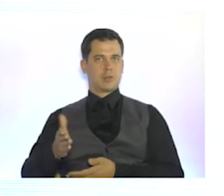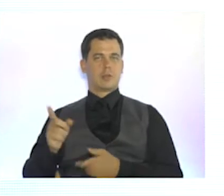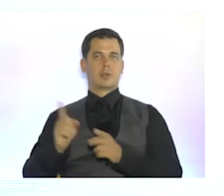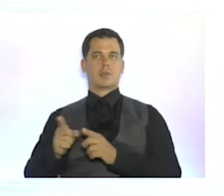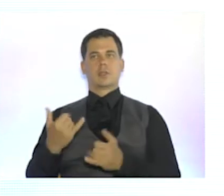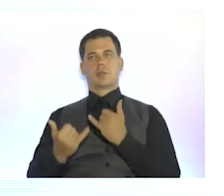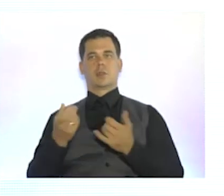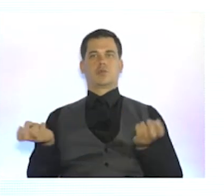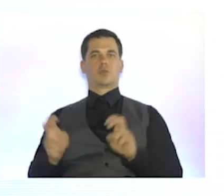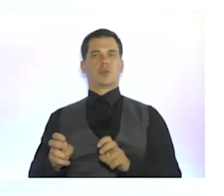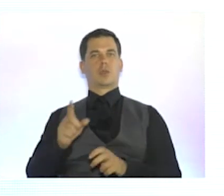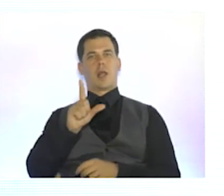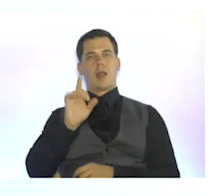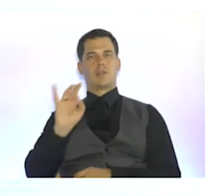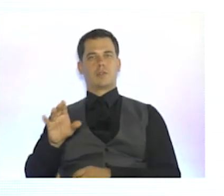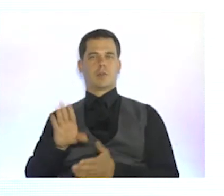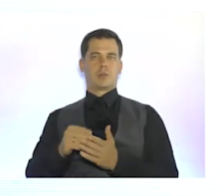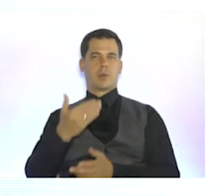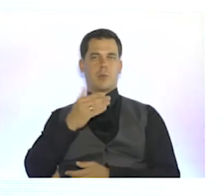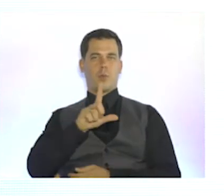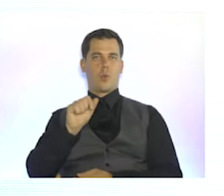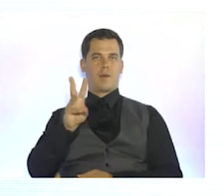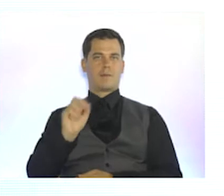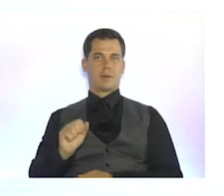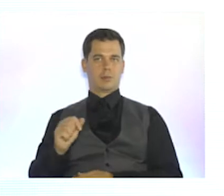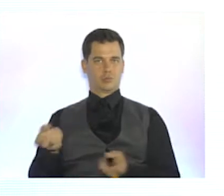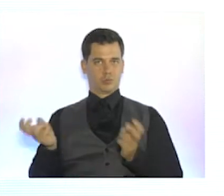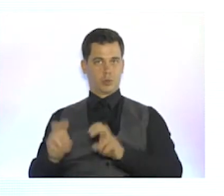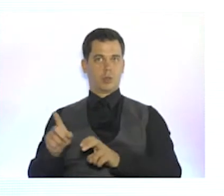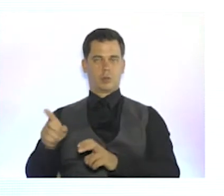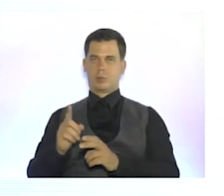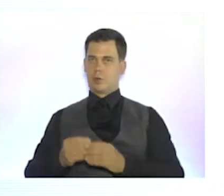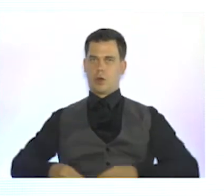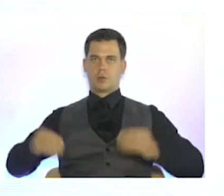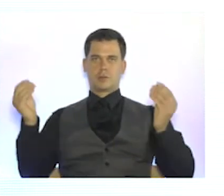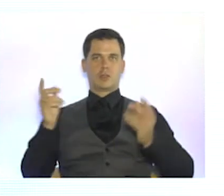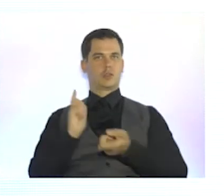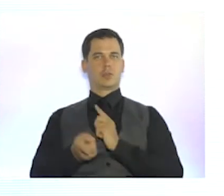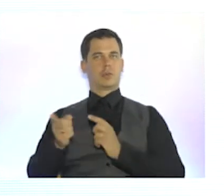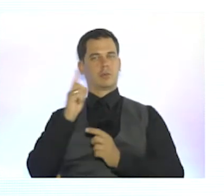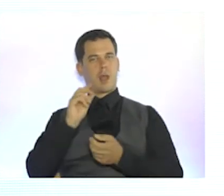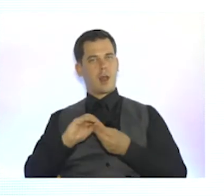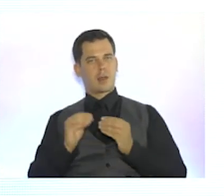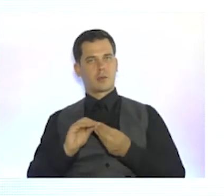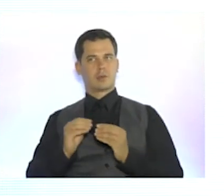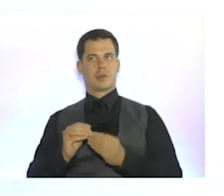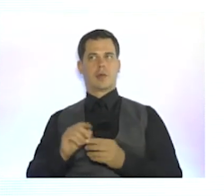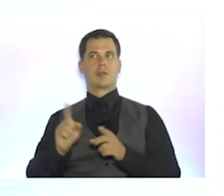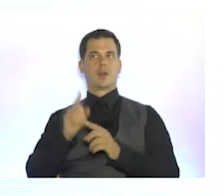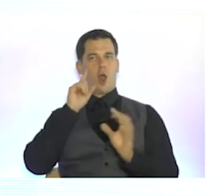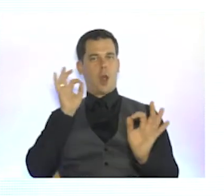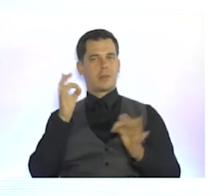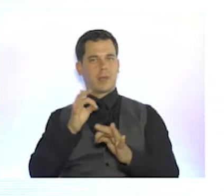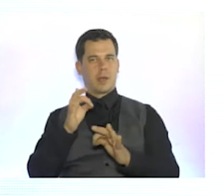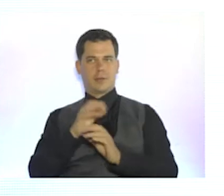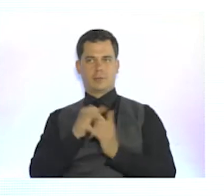powstaje fabryka w LG w Mławie, to na tym obszarze rozwój inteligentnych specjalizacji w zakresie elektroniki, optyki i tak